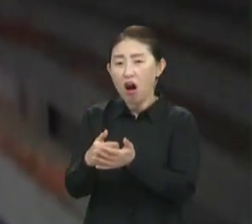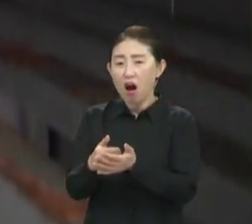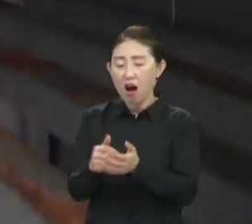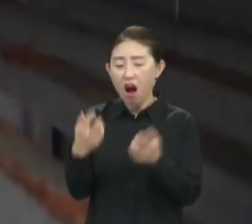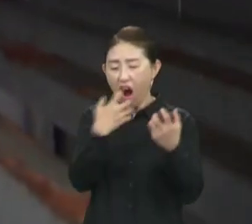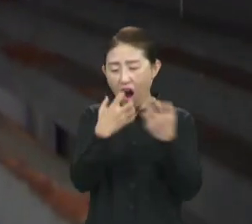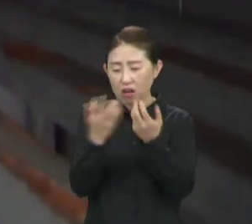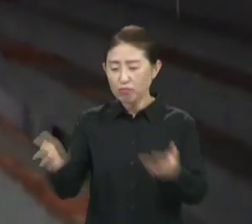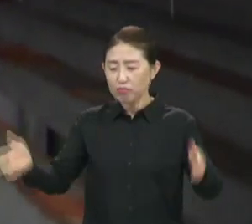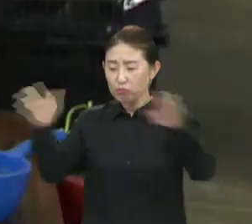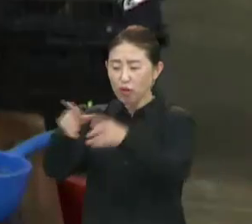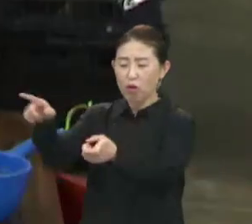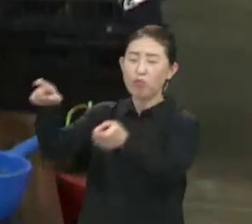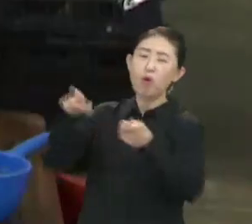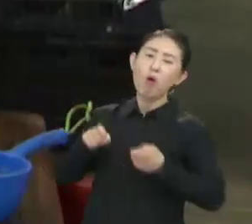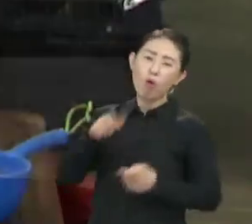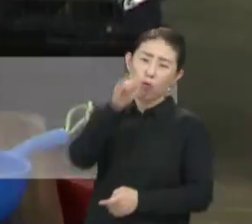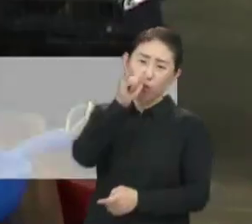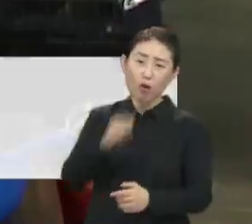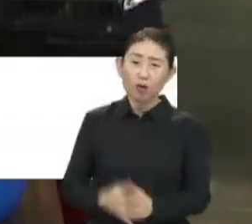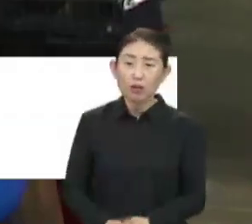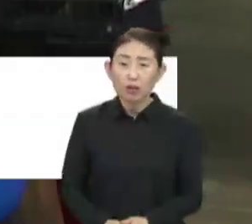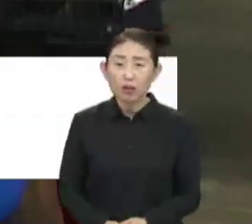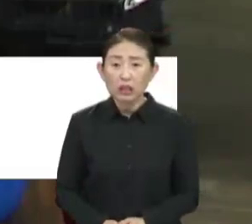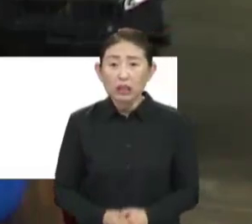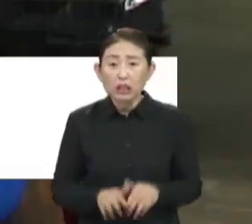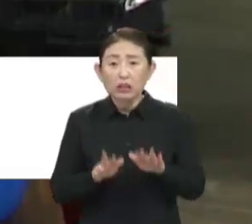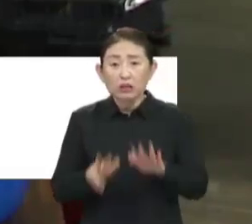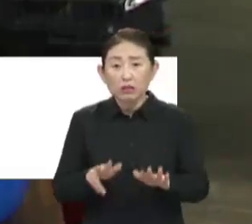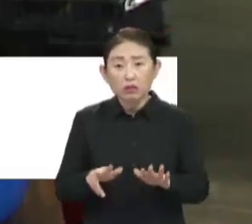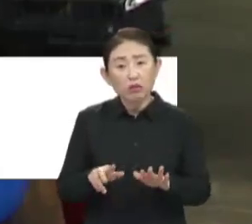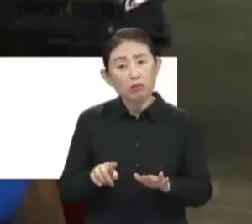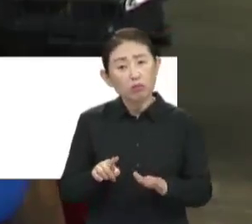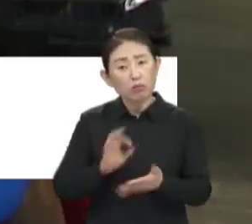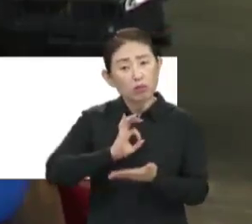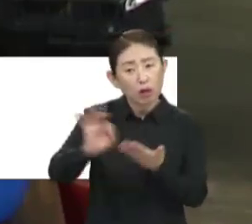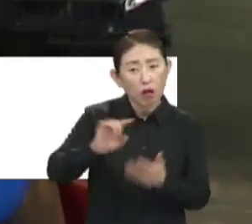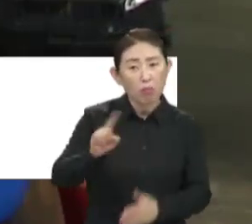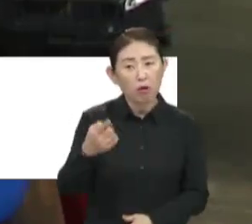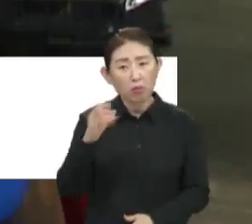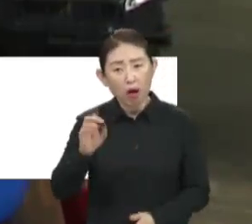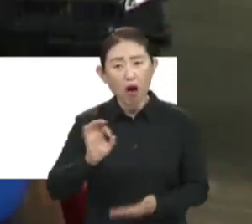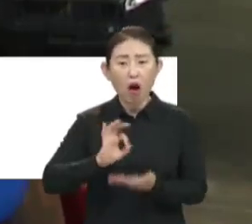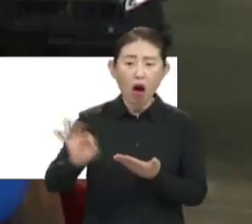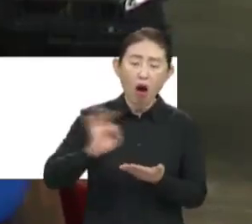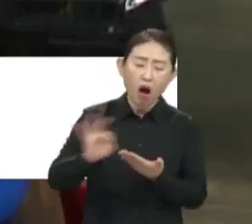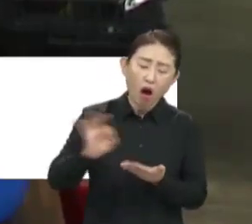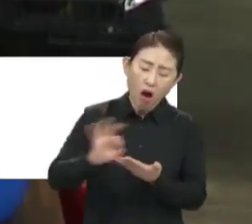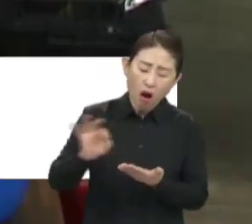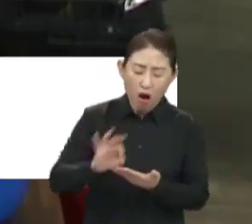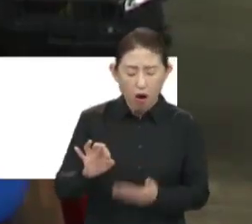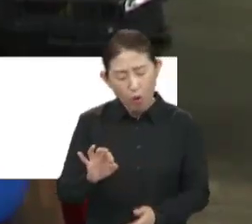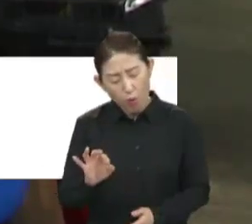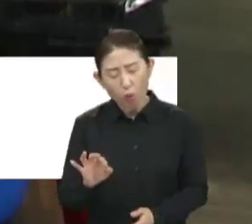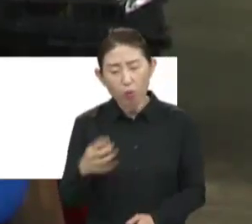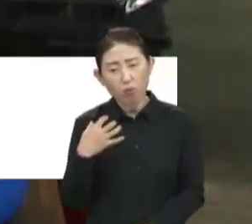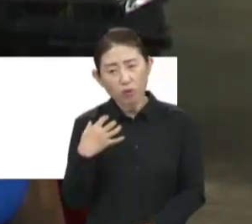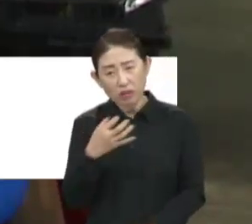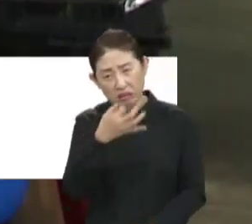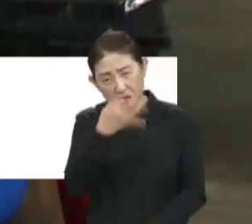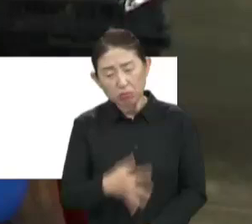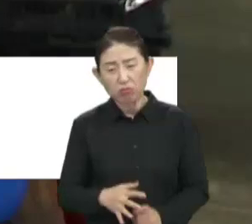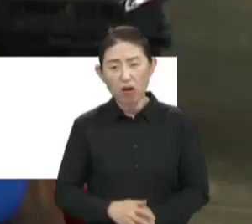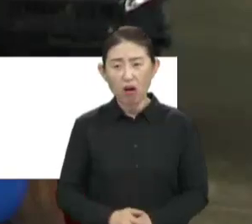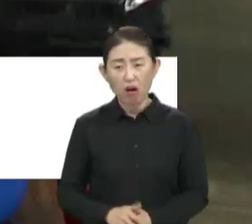생겨나고 있습니다. 없는 돈에서 돈 100만 원이 또 들어가요. 그런 게 자꾸 힘들어지는 거지 지금. 장사는 안